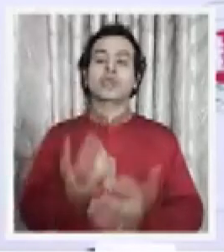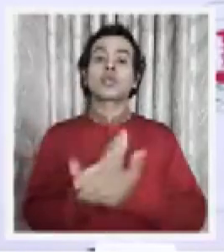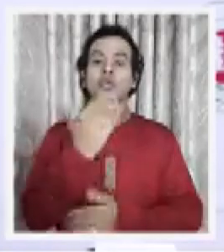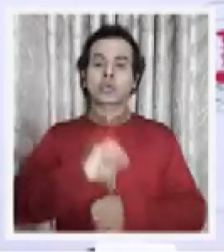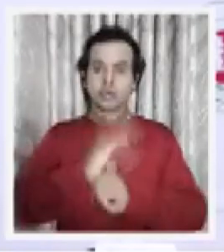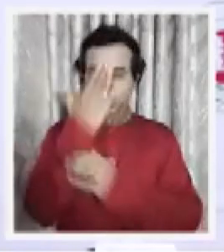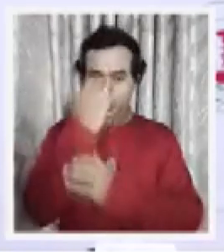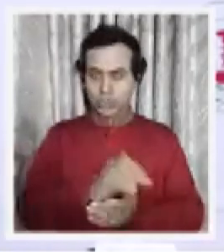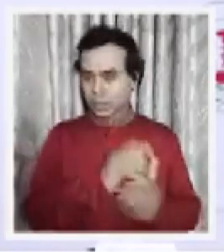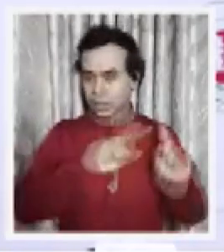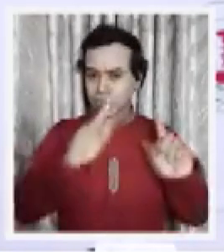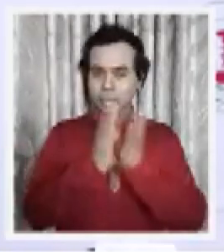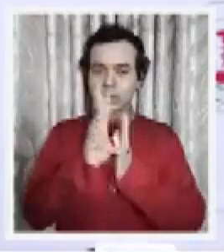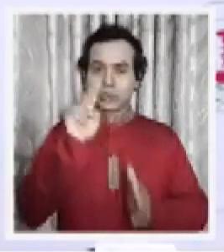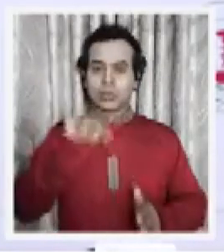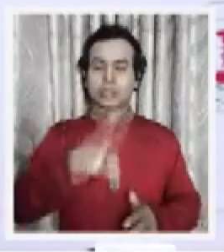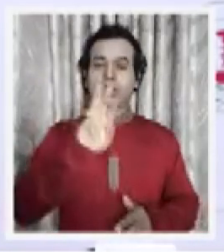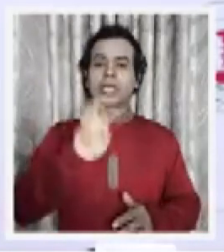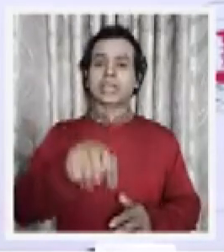1,356 জন। এ পর্যন্ত শনাক্ত